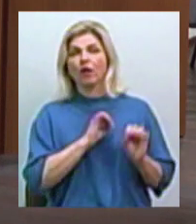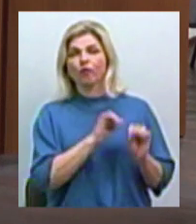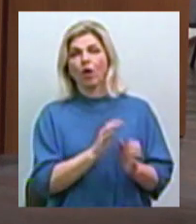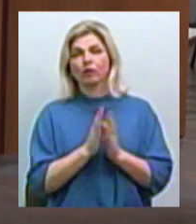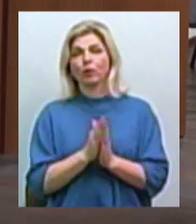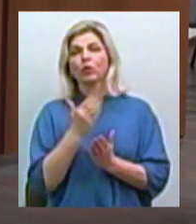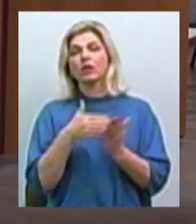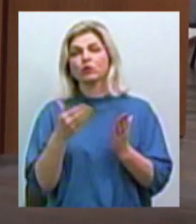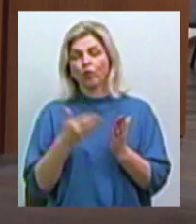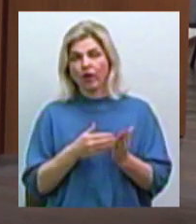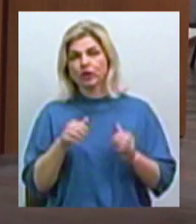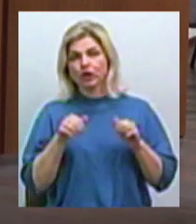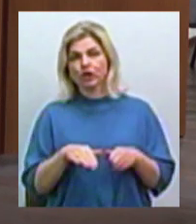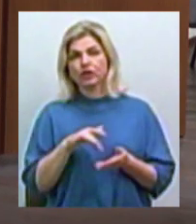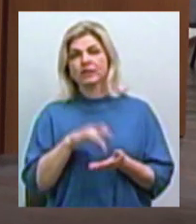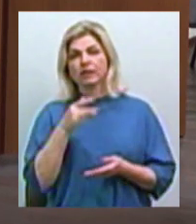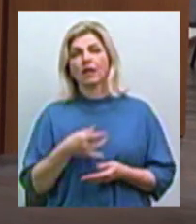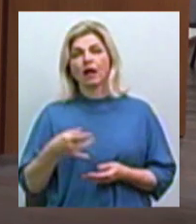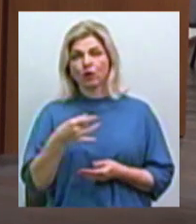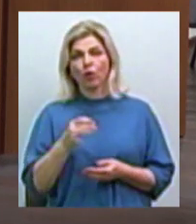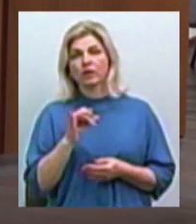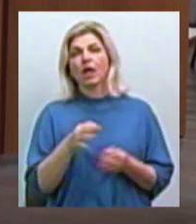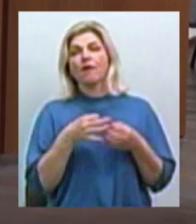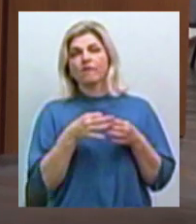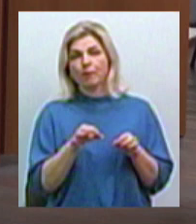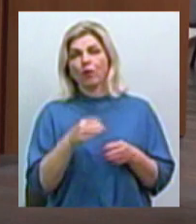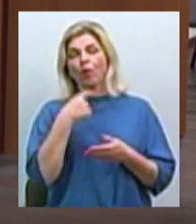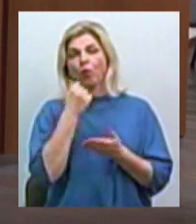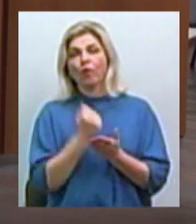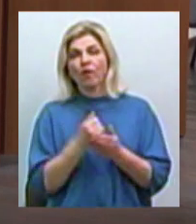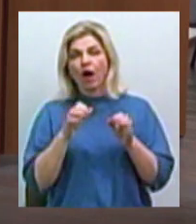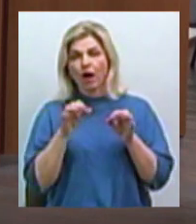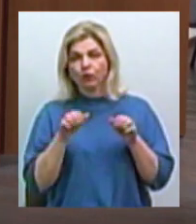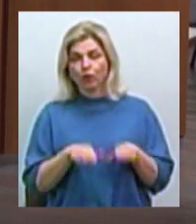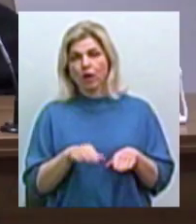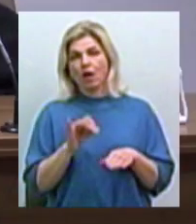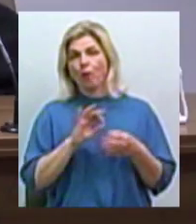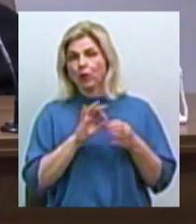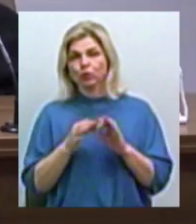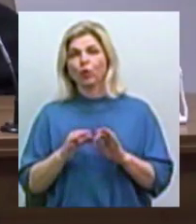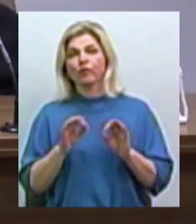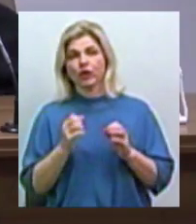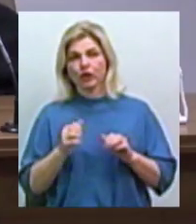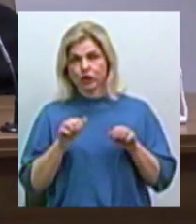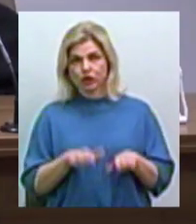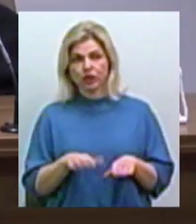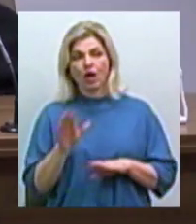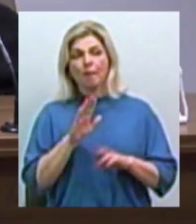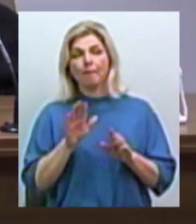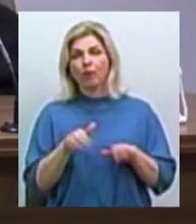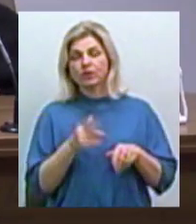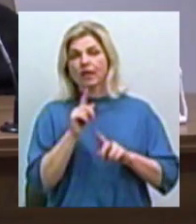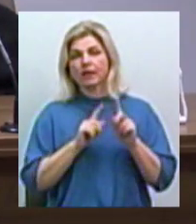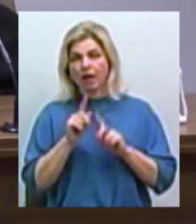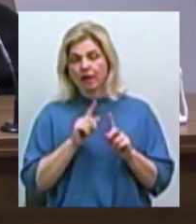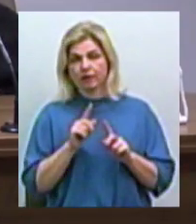рішення Центрального районного суду щодо її підзахисного та винести нову ухвалу законним та обґрунтованим рішенням. Після наради суддівська колегія у складі